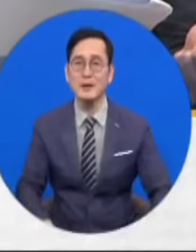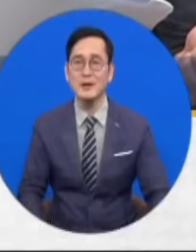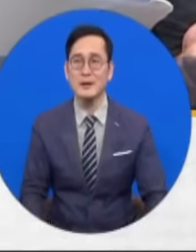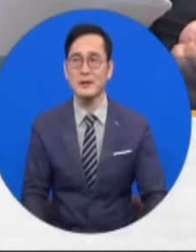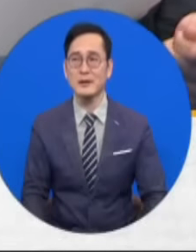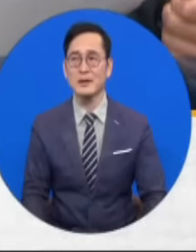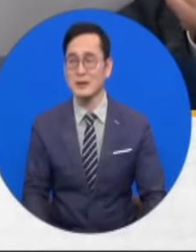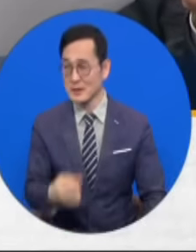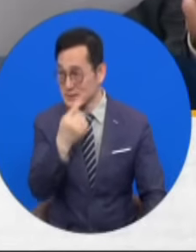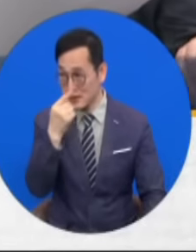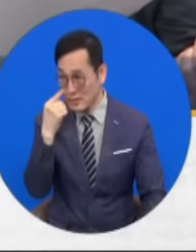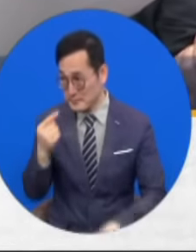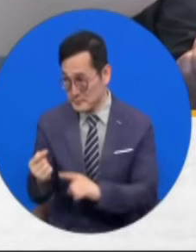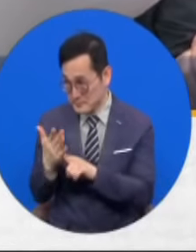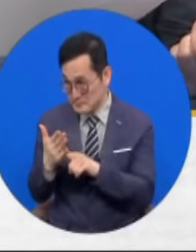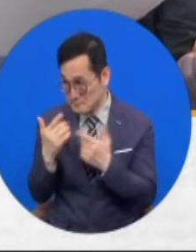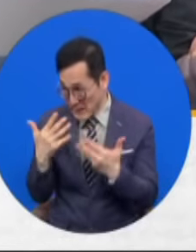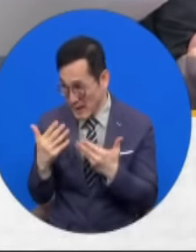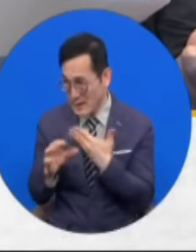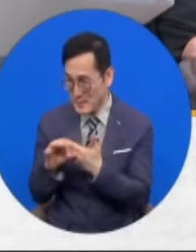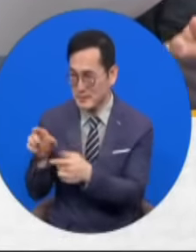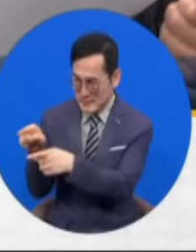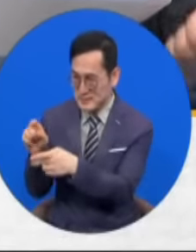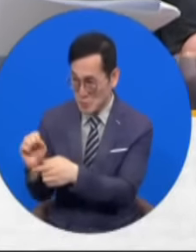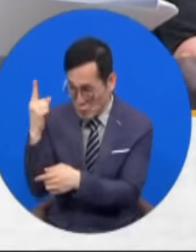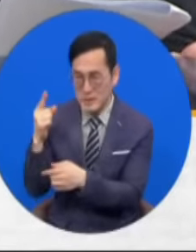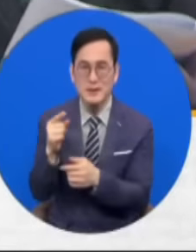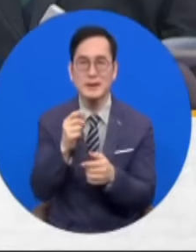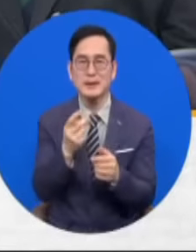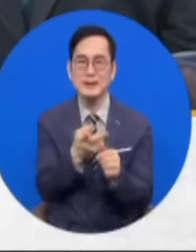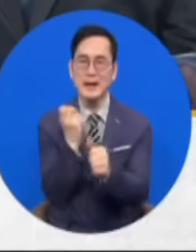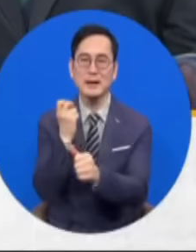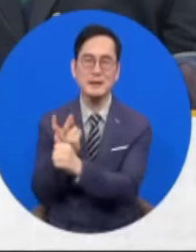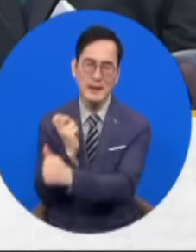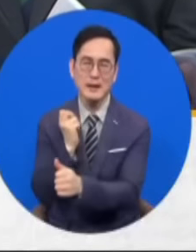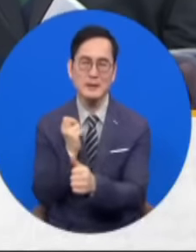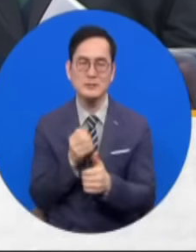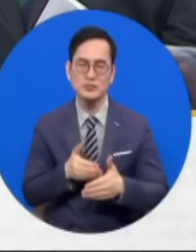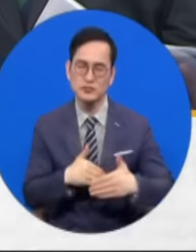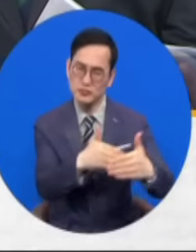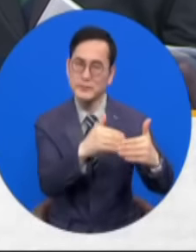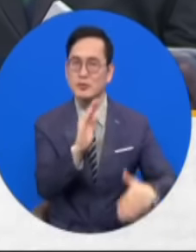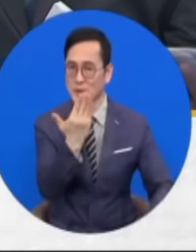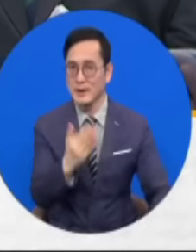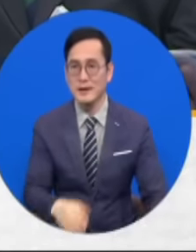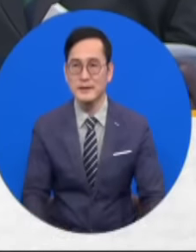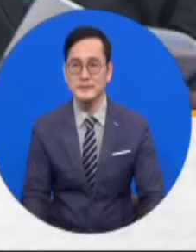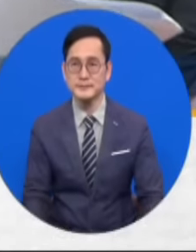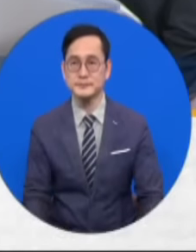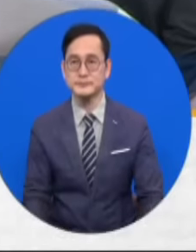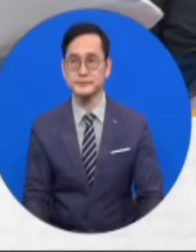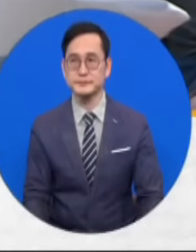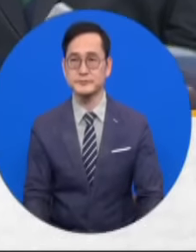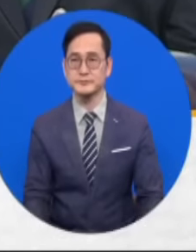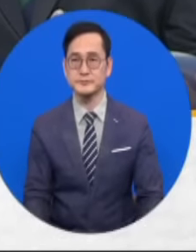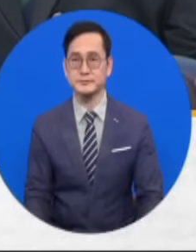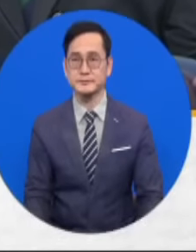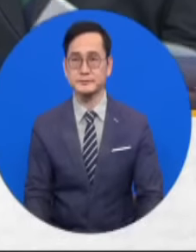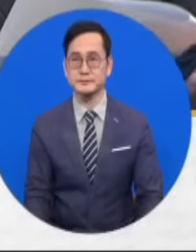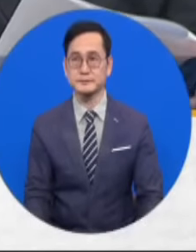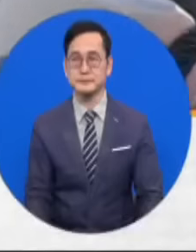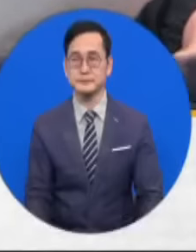나오게 되면 그게 이제 탄핵의 근거가 돼서 그때 탄핵 소출을 했으면 더 근거가 있고 힘이 실렸을 텐데 지금 그런 준비가 안